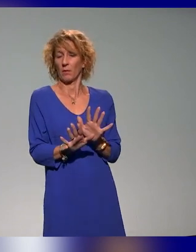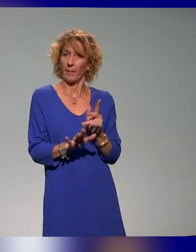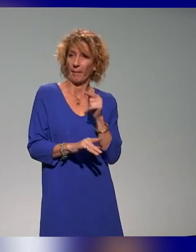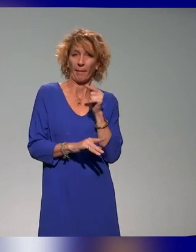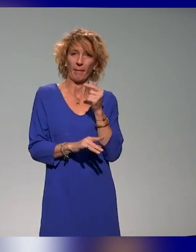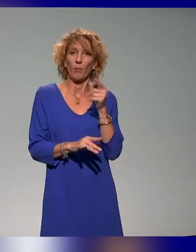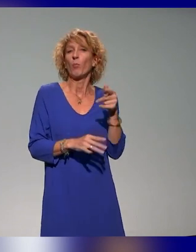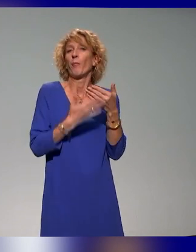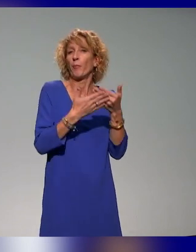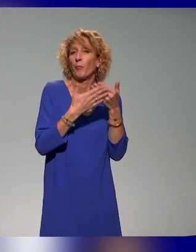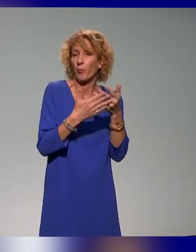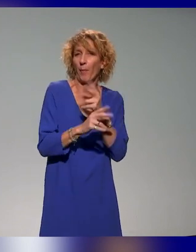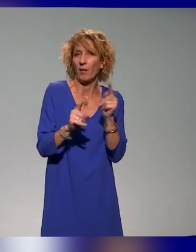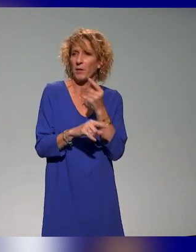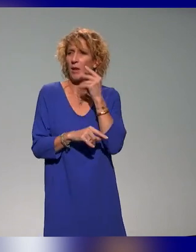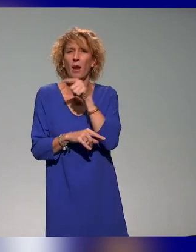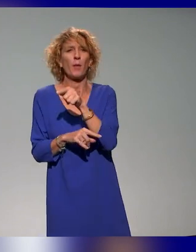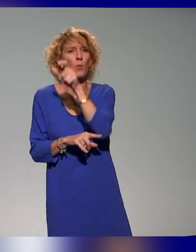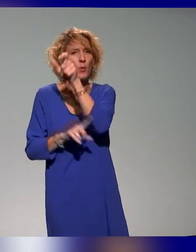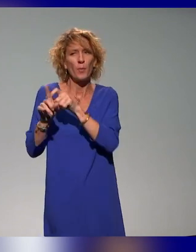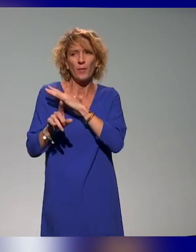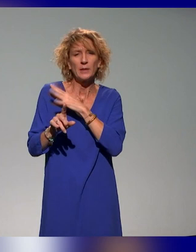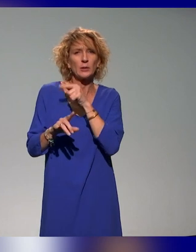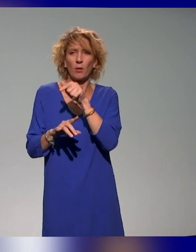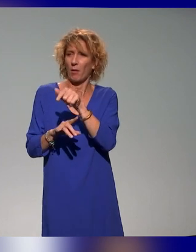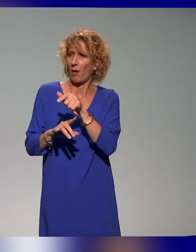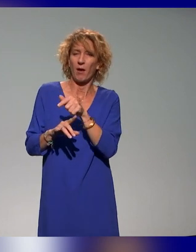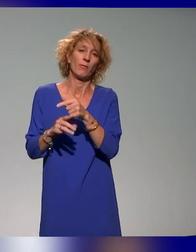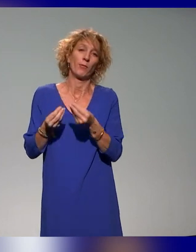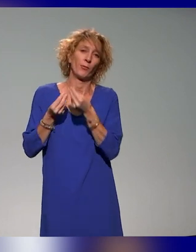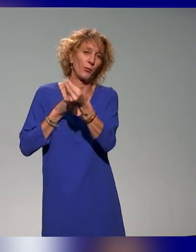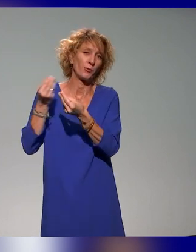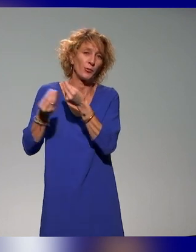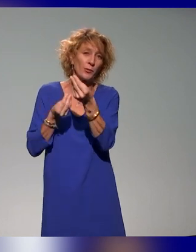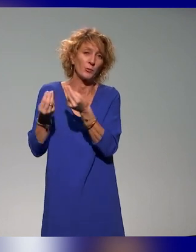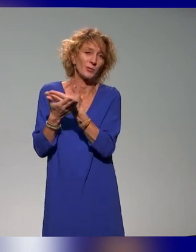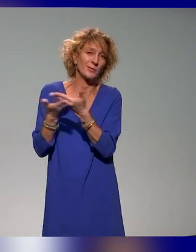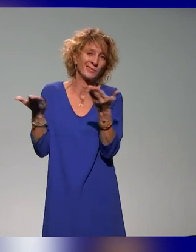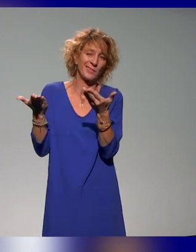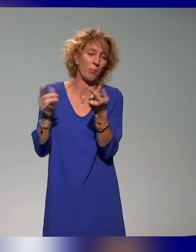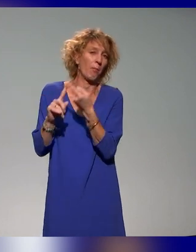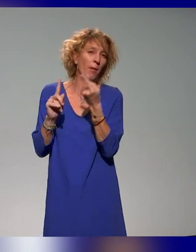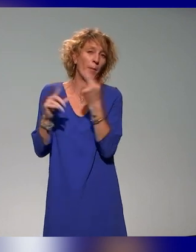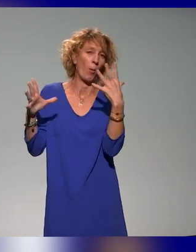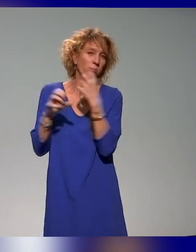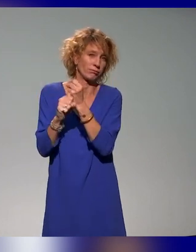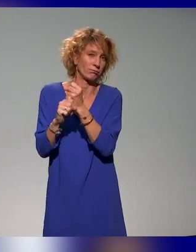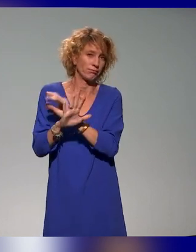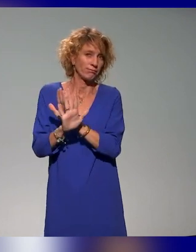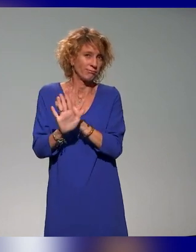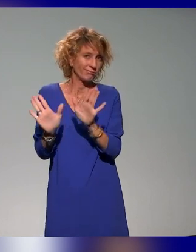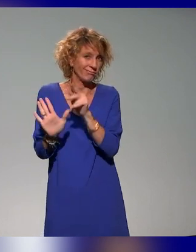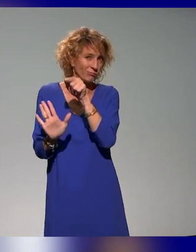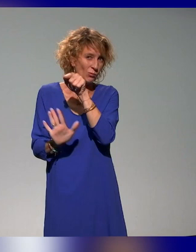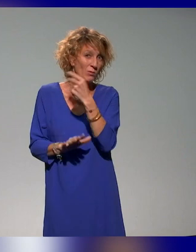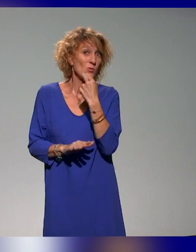l'enseignant, à la recherche de quelle activité je vais mettre en place, on va lui simplifier la vie, on va ne proposer que l'essentiel de ce qui serait vraiment